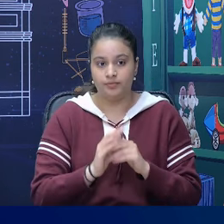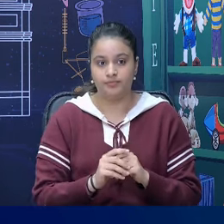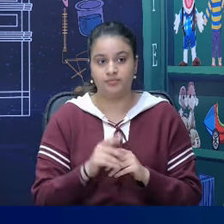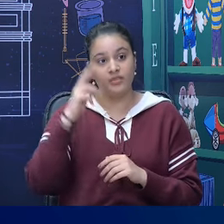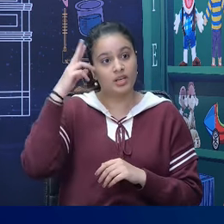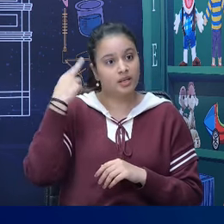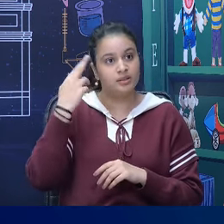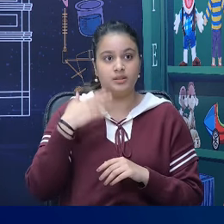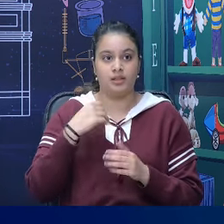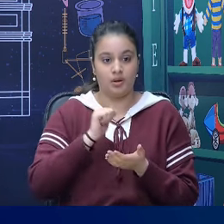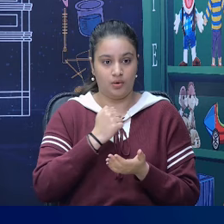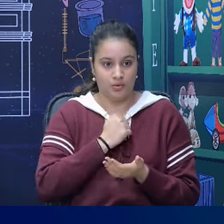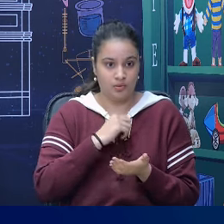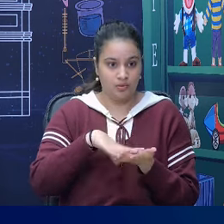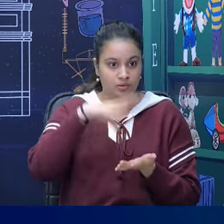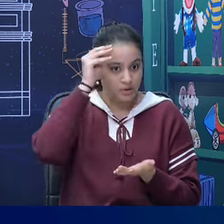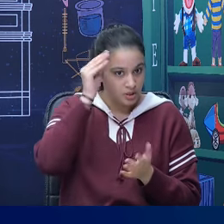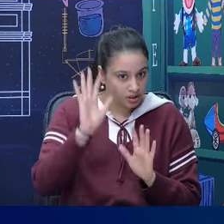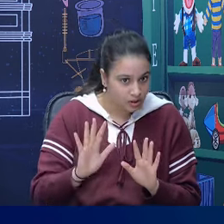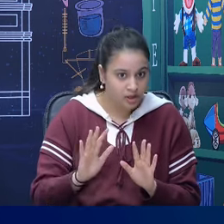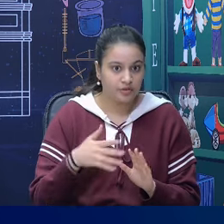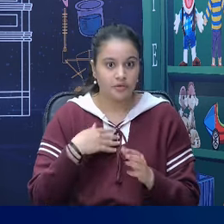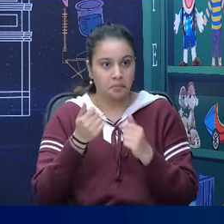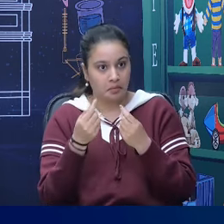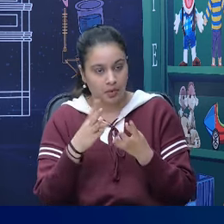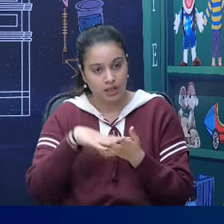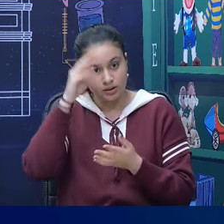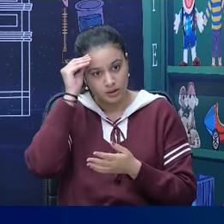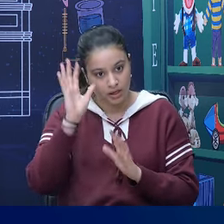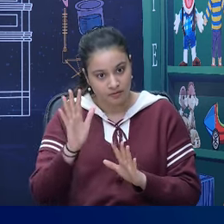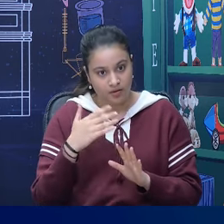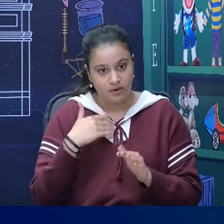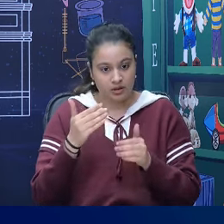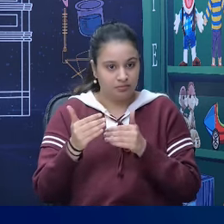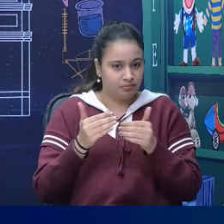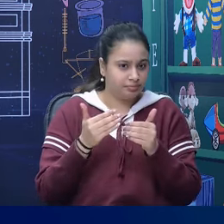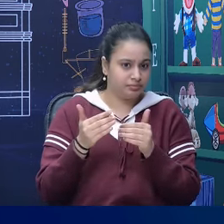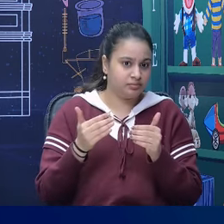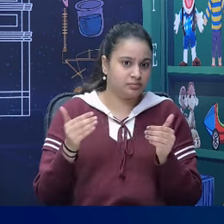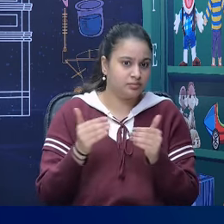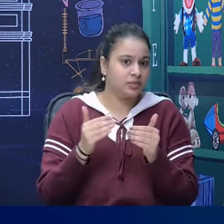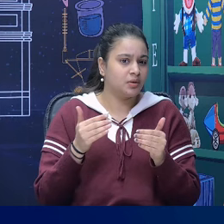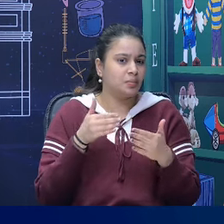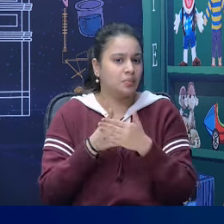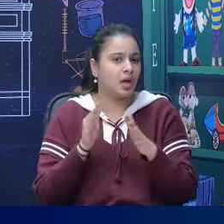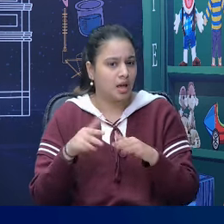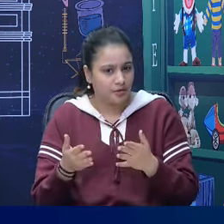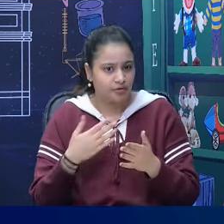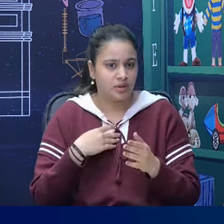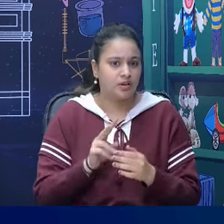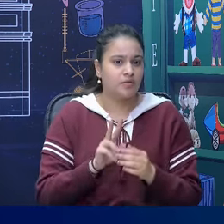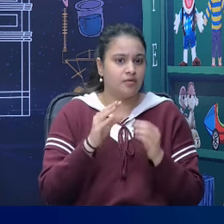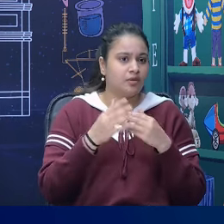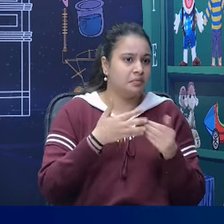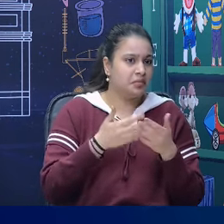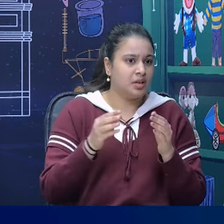हमारी लर्निंग है जो हमने अर्थमेटिक की पढ़ाई की है वो इंटरफेस करती है बीच में और जब हम वेरिएबल में आते हैं तो एकदम से